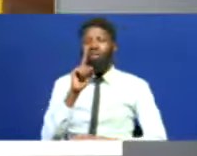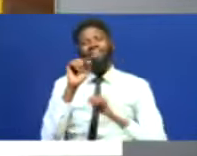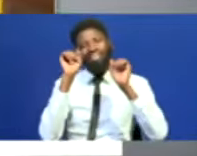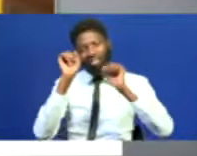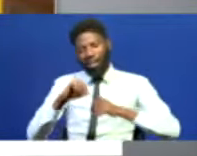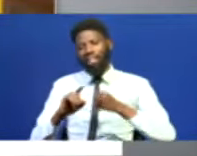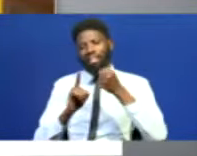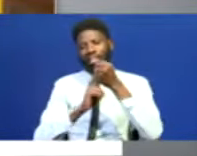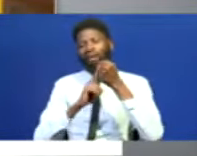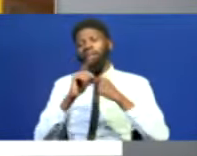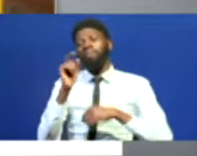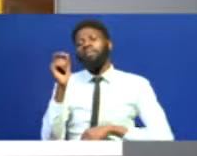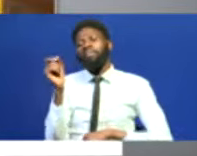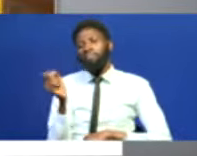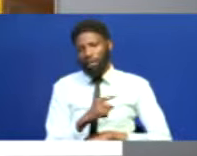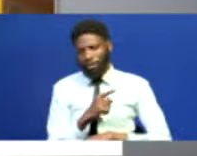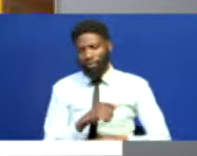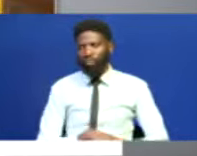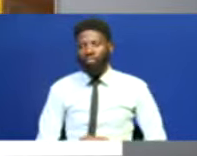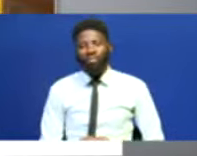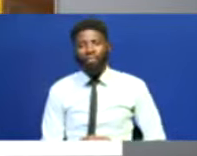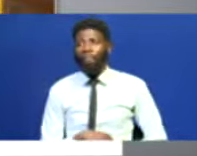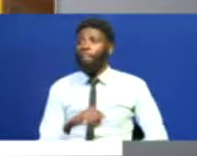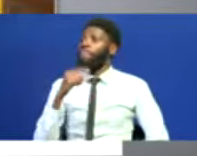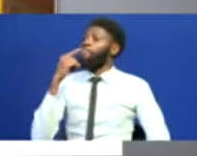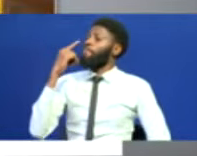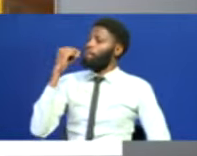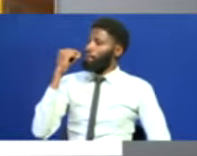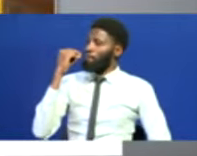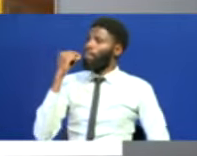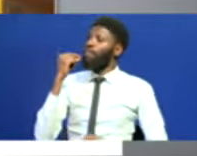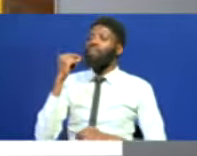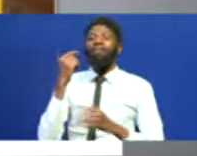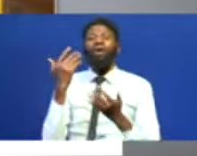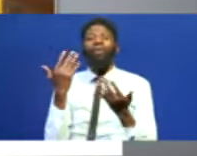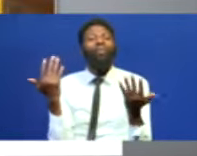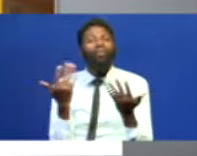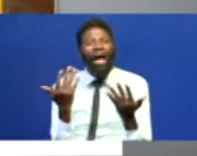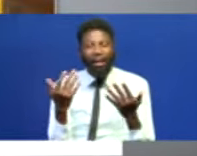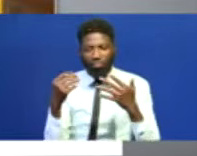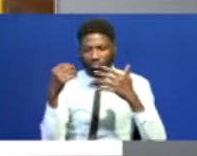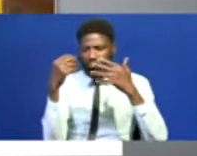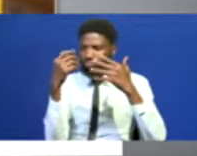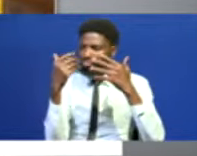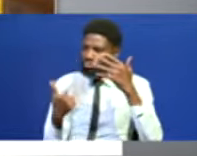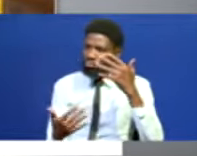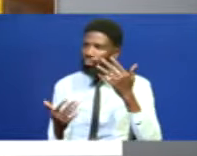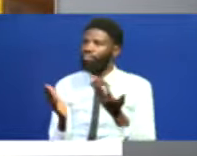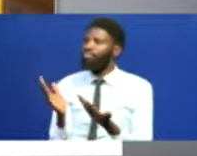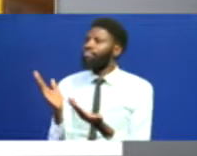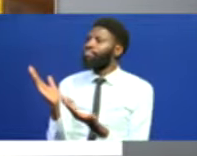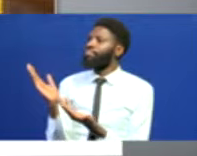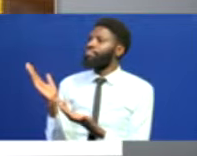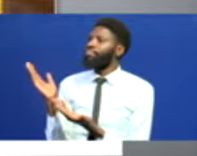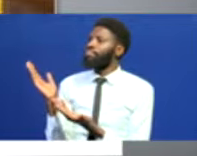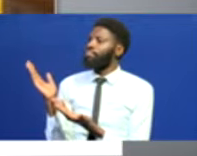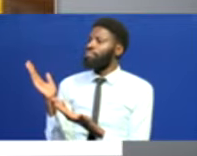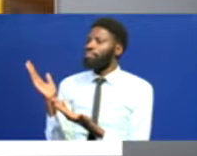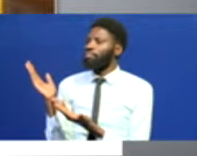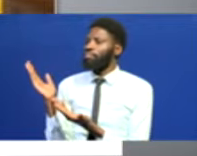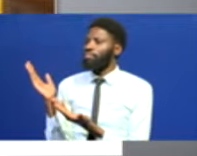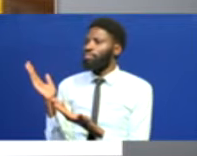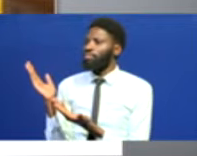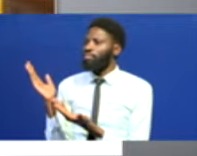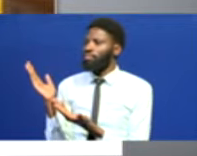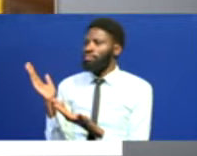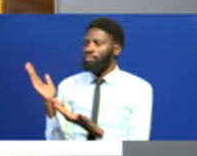6. Chanjo hiyo itatolewa katika kaunti za Nairobi, Kiambu, Wajir, Mandera, Marsabit, Homa